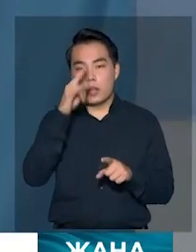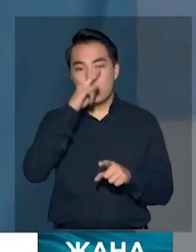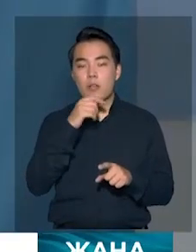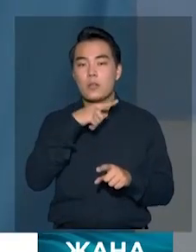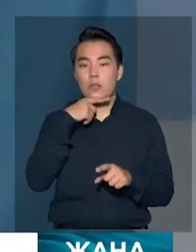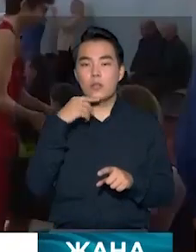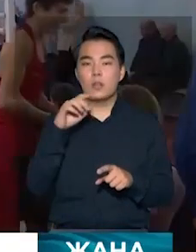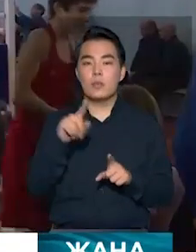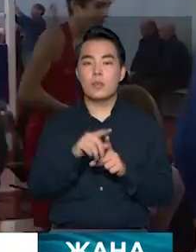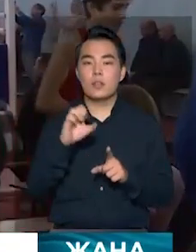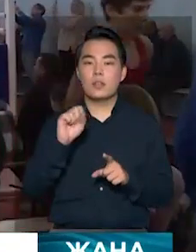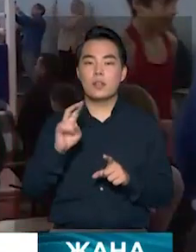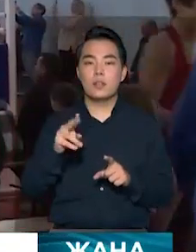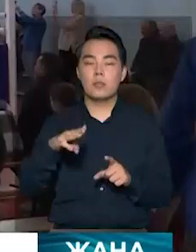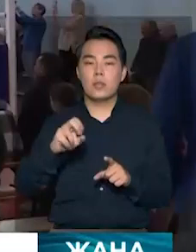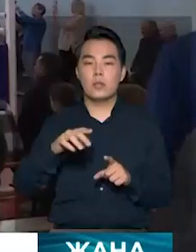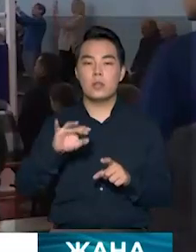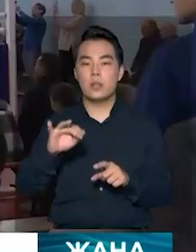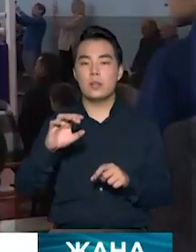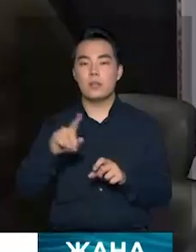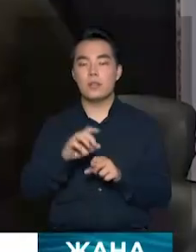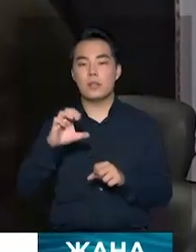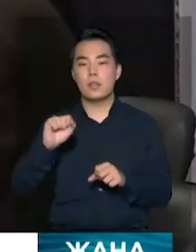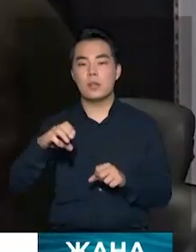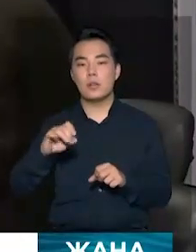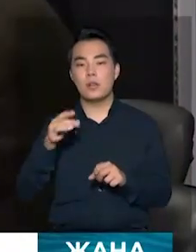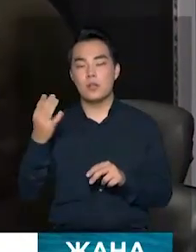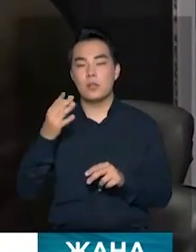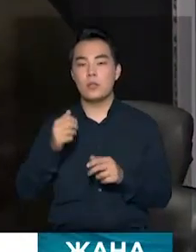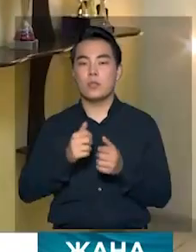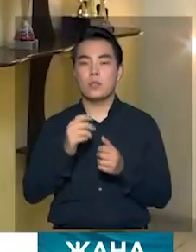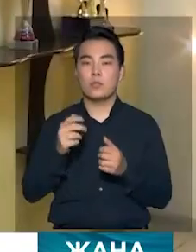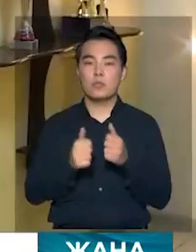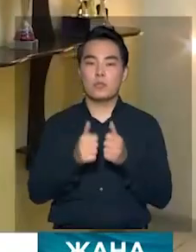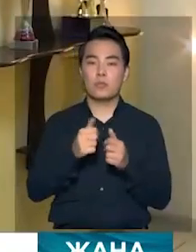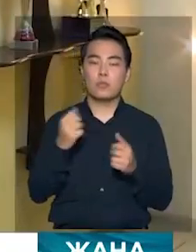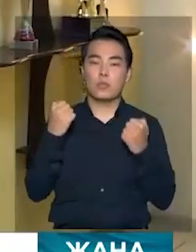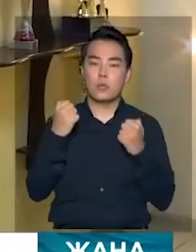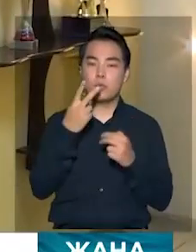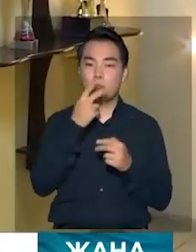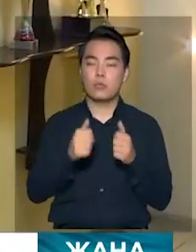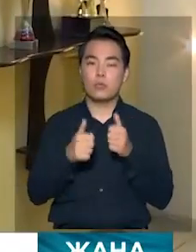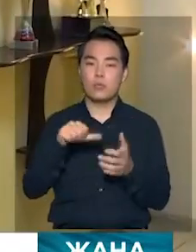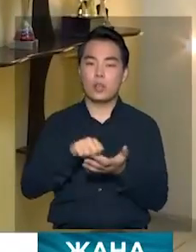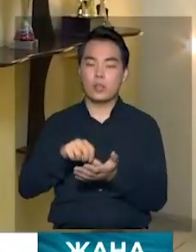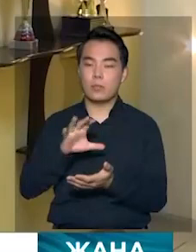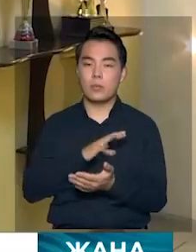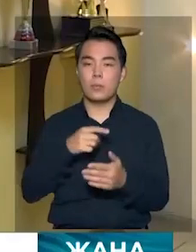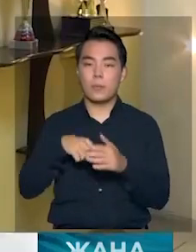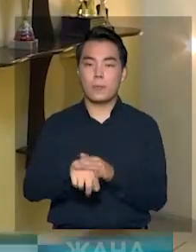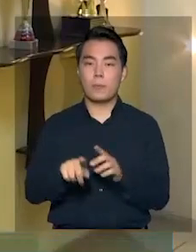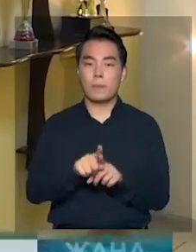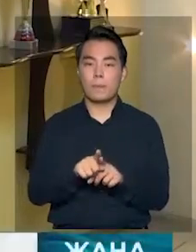Мәскеу, Санкт-Петербург, Саратов облысынан және Ингушетиядан барлығы 80-ге жуық спортшы қатысты. Ежегодно выезжает на Волоколамский